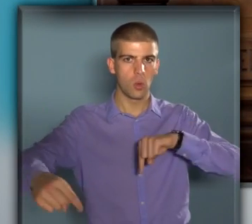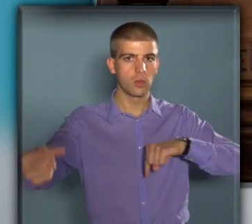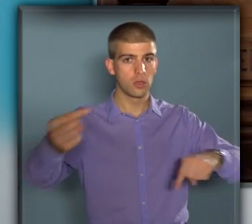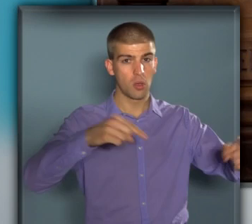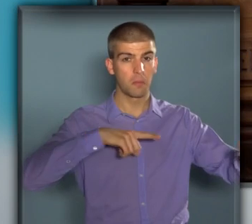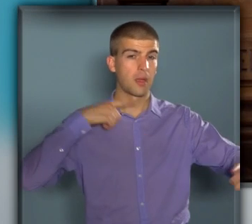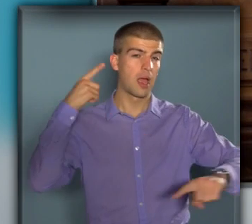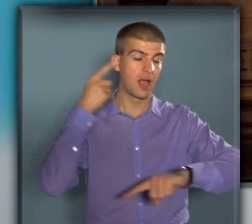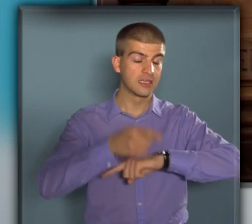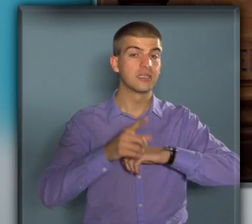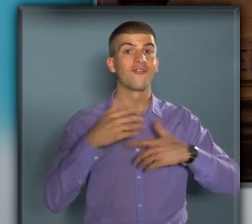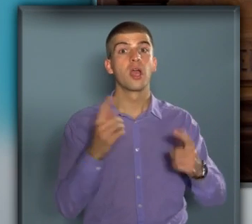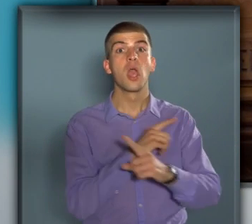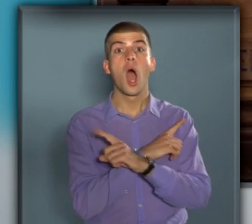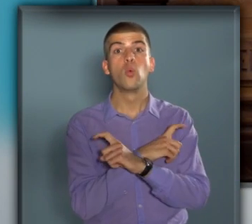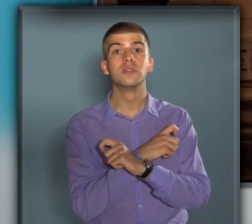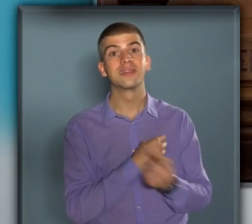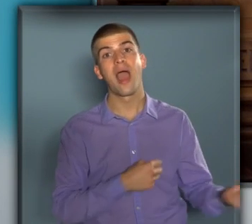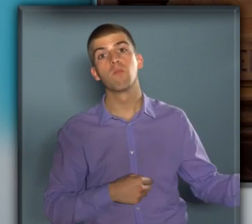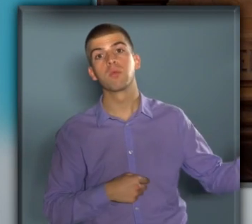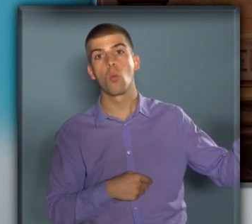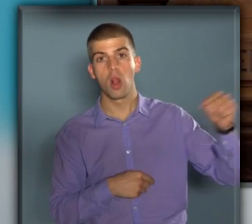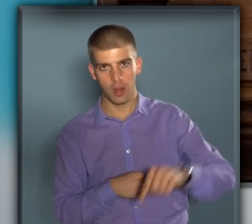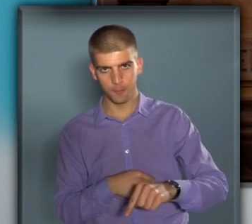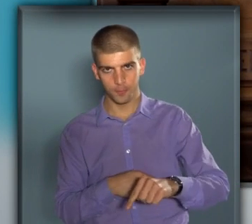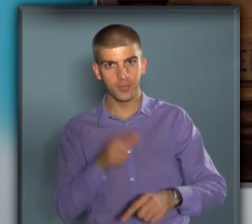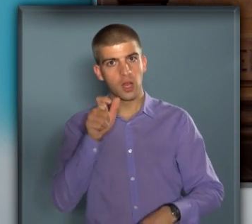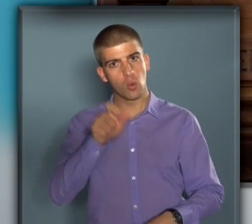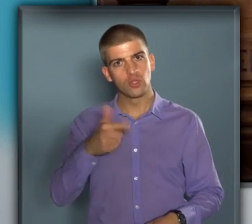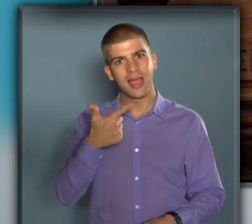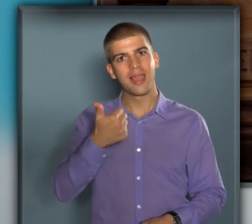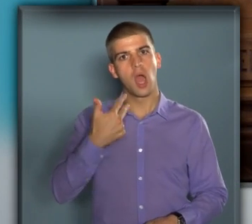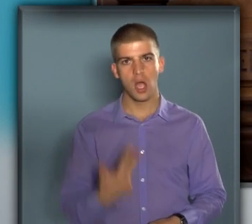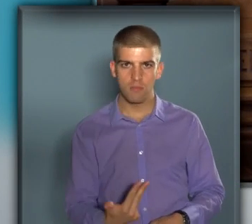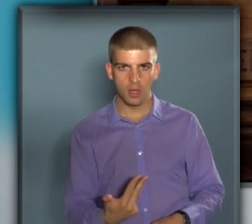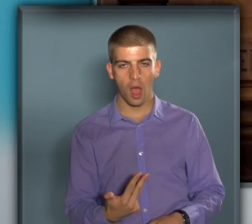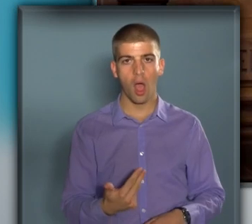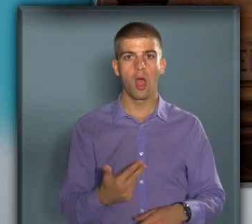településekről, sőt nagyon sokan Ausztria területéről érkeztek. A lakosság harmada